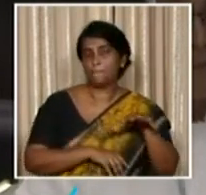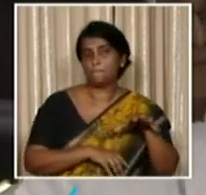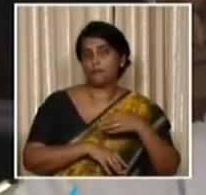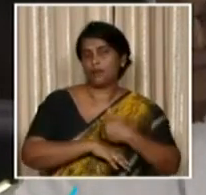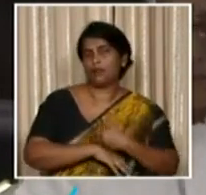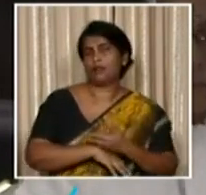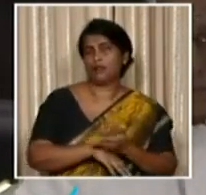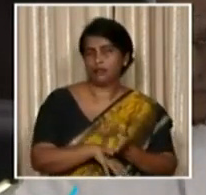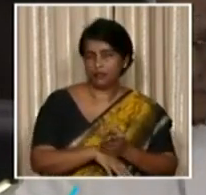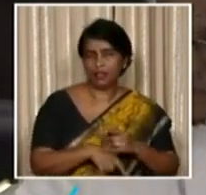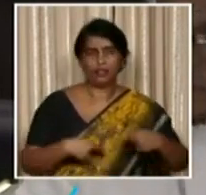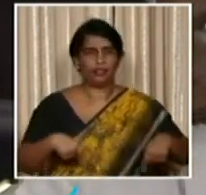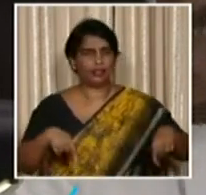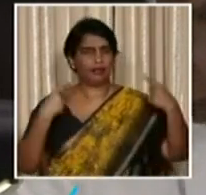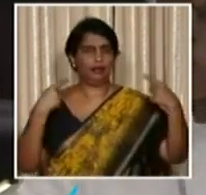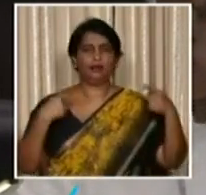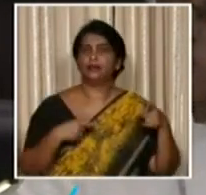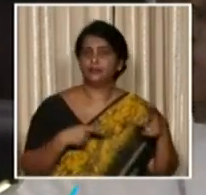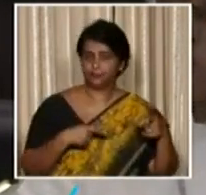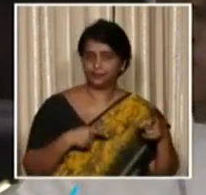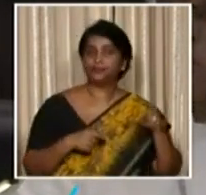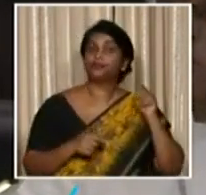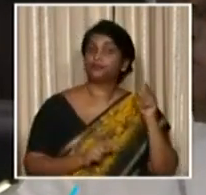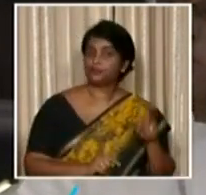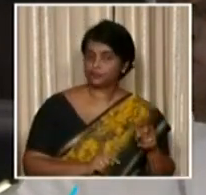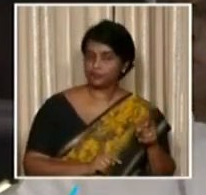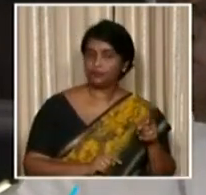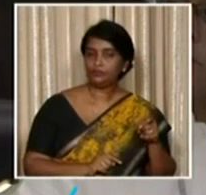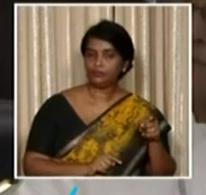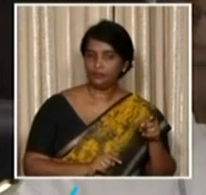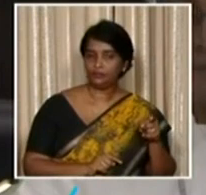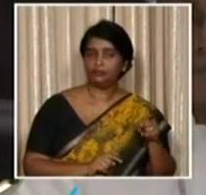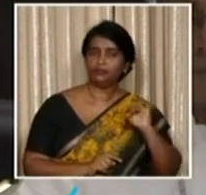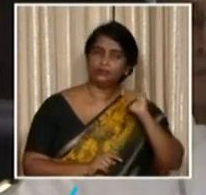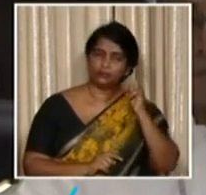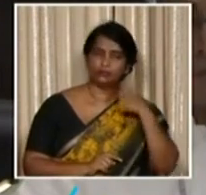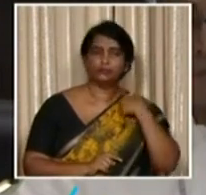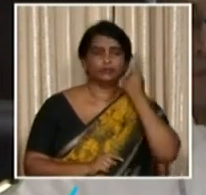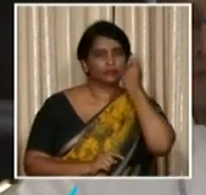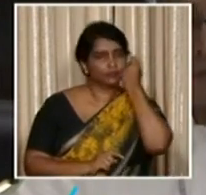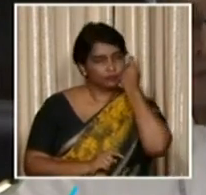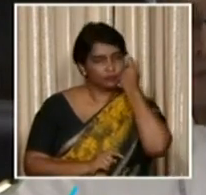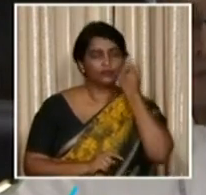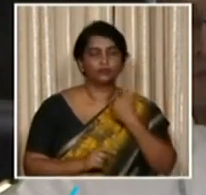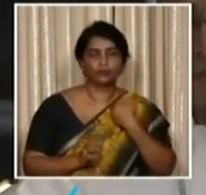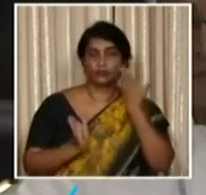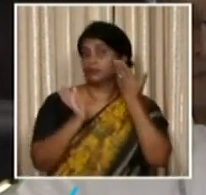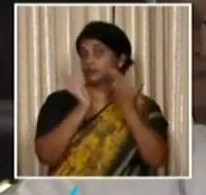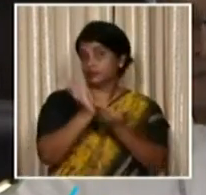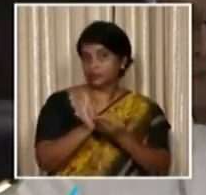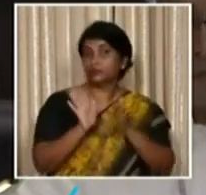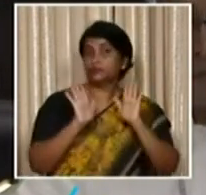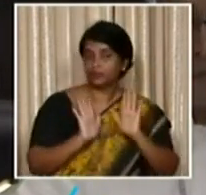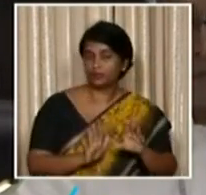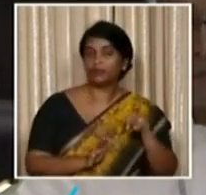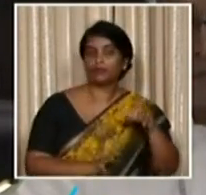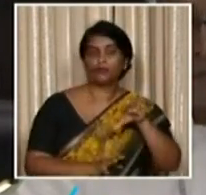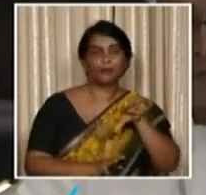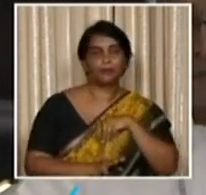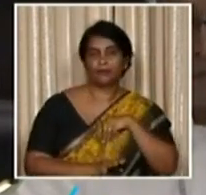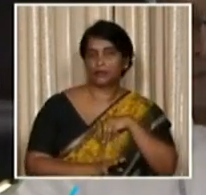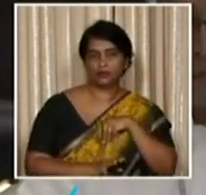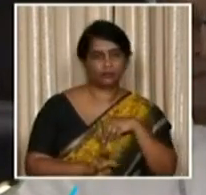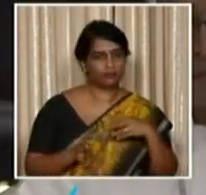වුණේ ඔය තර්කයේ ඉදිරිපත් කරලා. එතනදි සමහර යෝජනා අපි ඉදිරිපත් කරා, නමුත් ඒවා පිළිගත්තේ